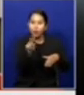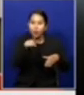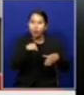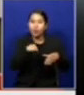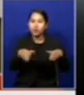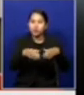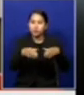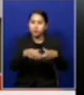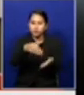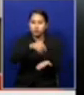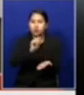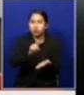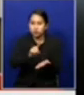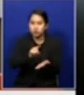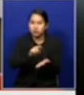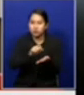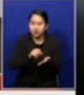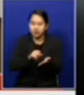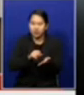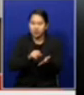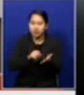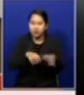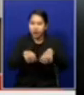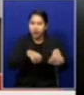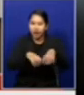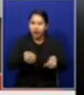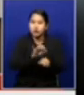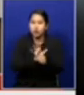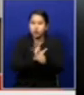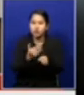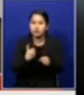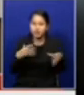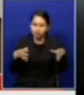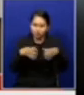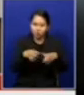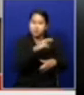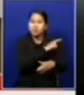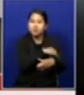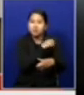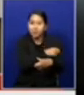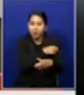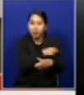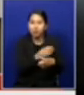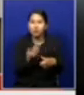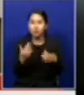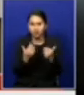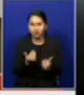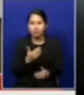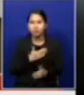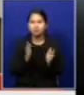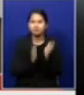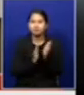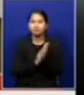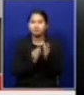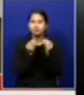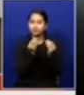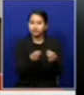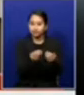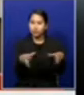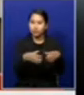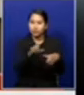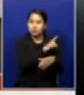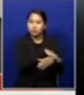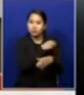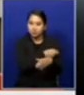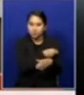านการณ์โควิด-19ก็ที่มีทีมแพทย์วันนี้ผมก็ขอชื่นชมว่าทีมแพทย์ในเมืองไทย